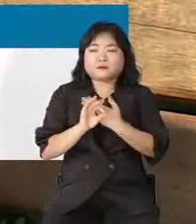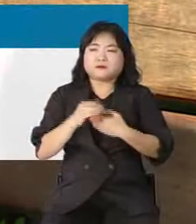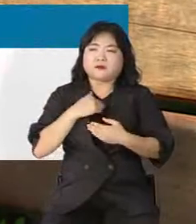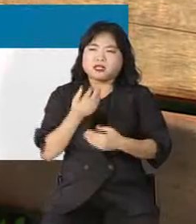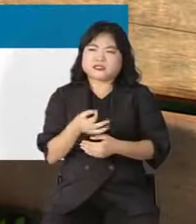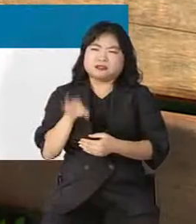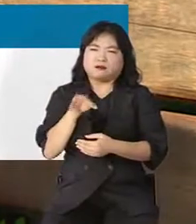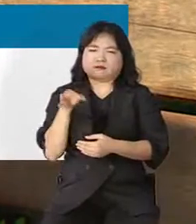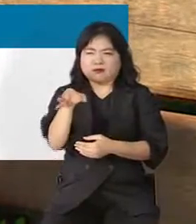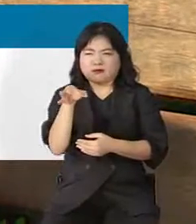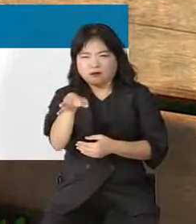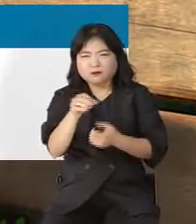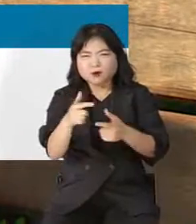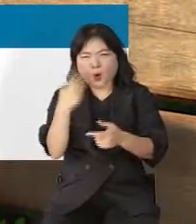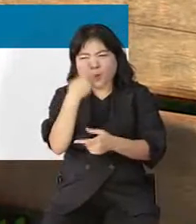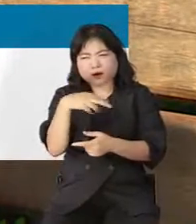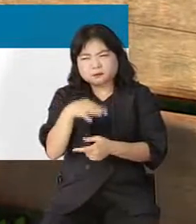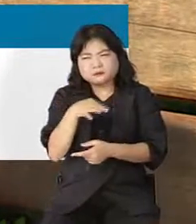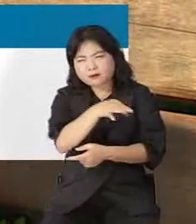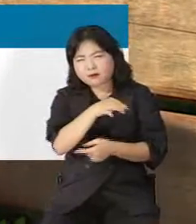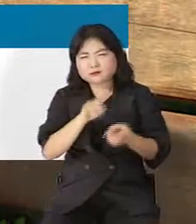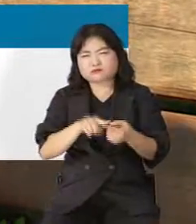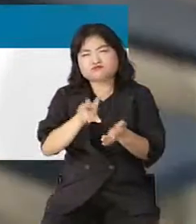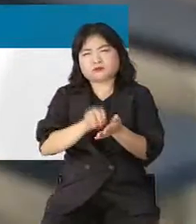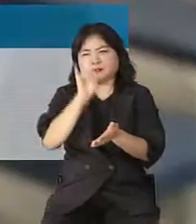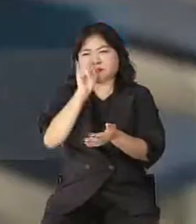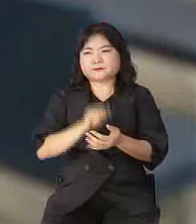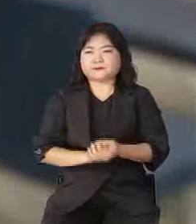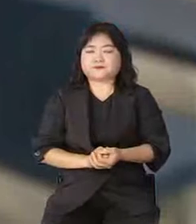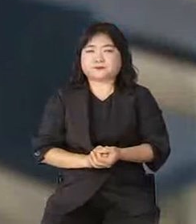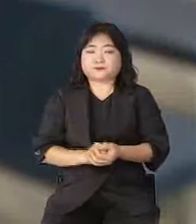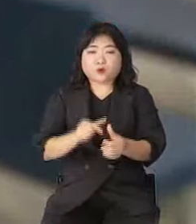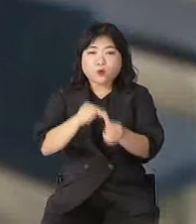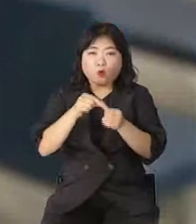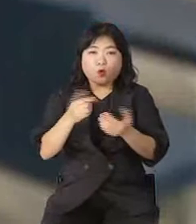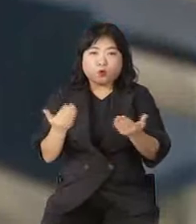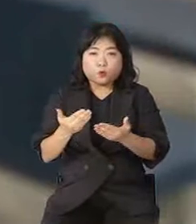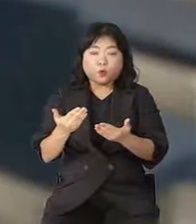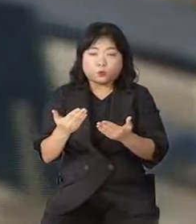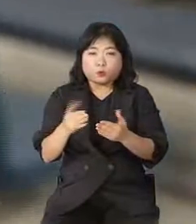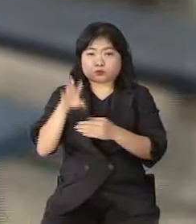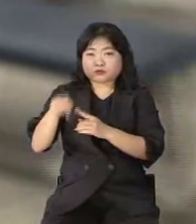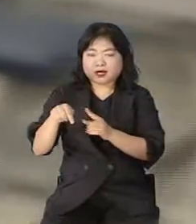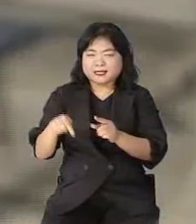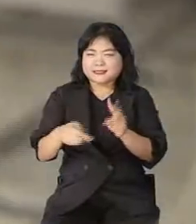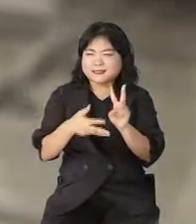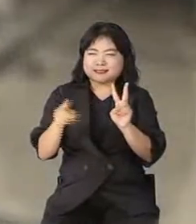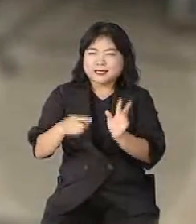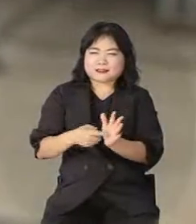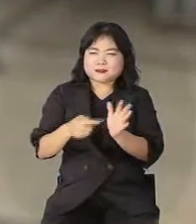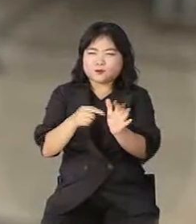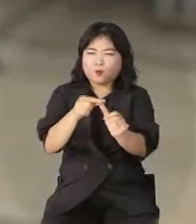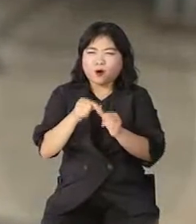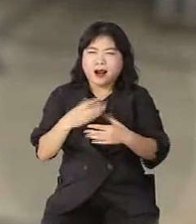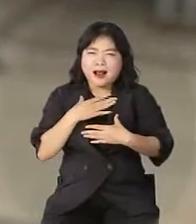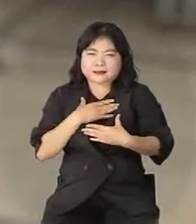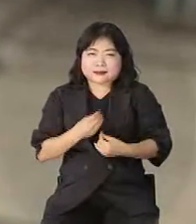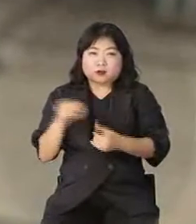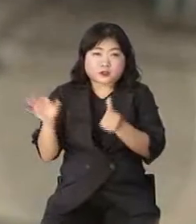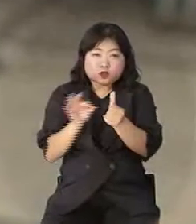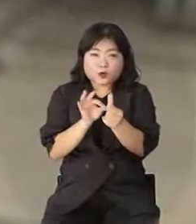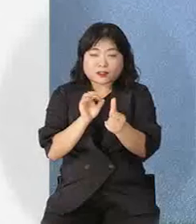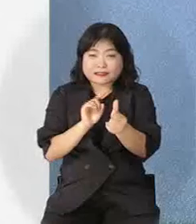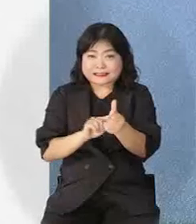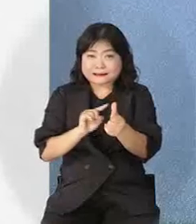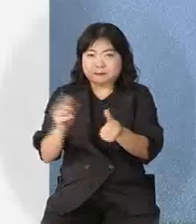자네는 거라던가 관리비 내랑 같은 지장이 있어요 고용노동부의 2차 긴급 고용안정 지원금 지급 대상은 크게 두